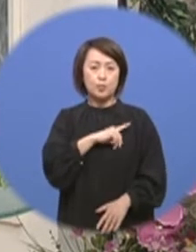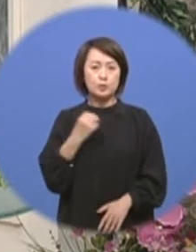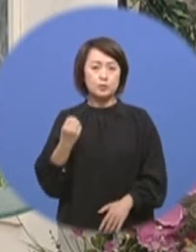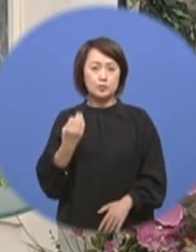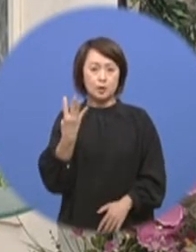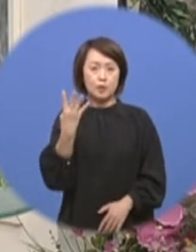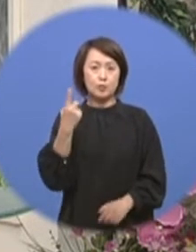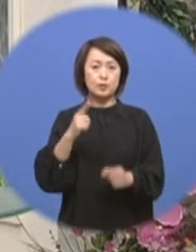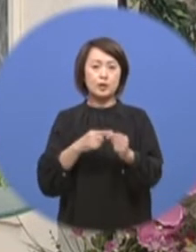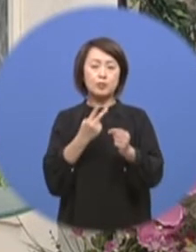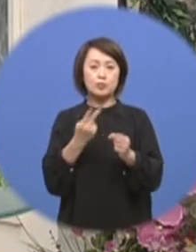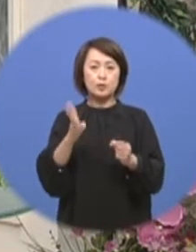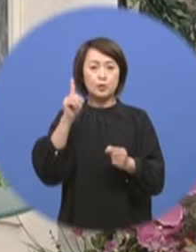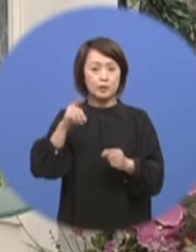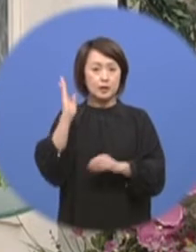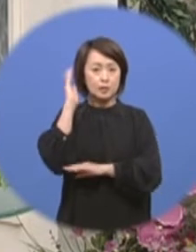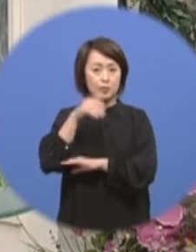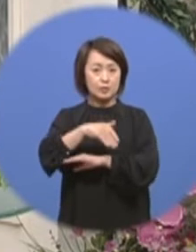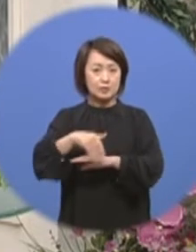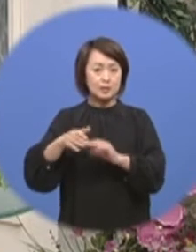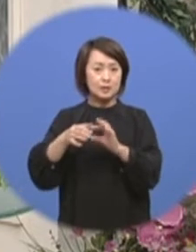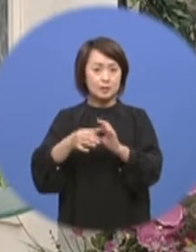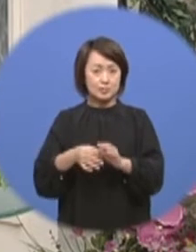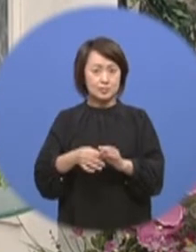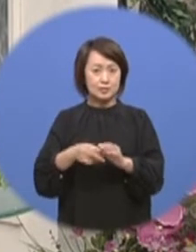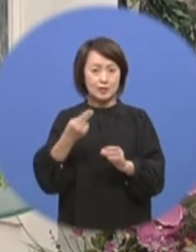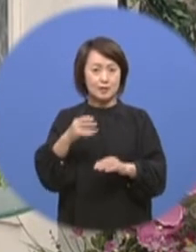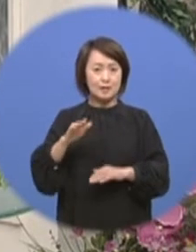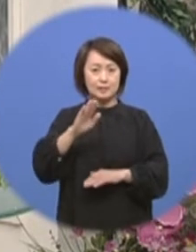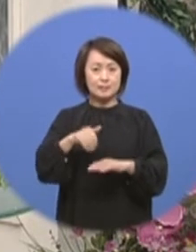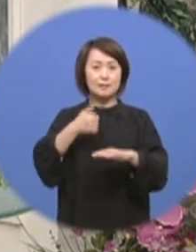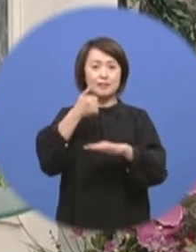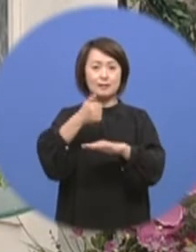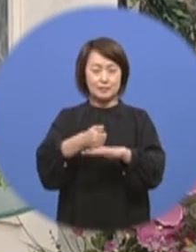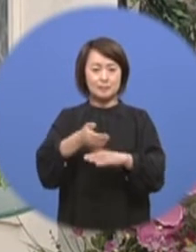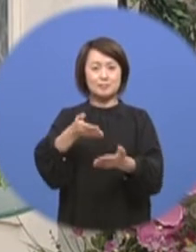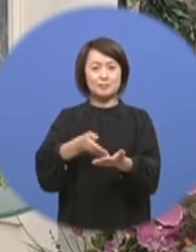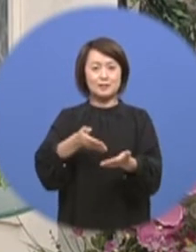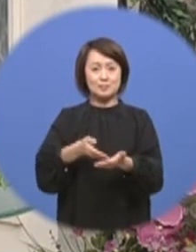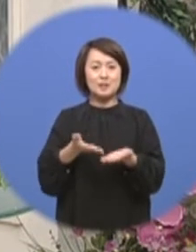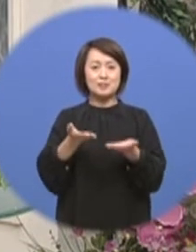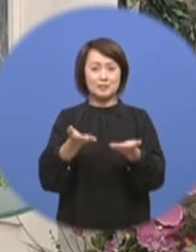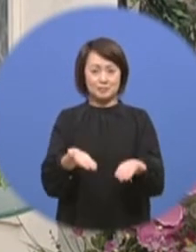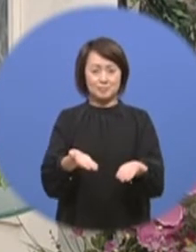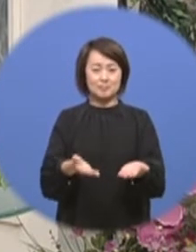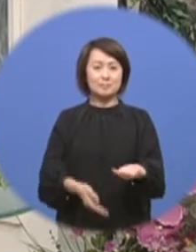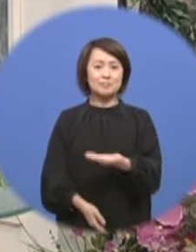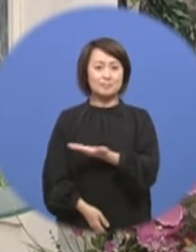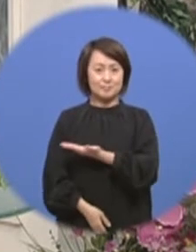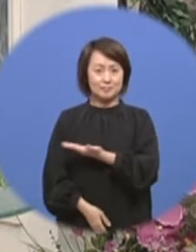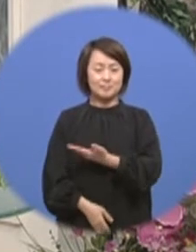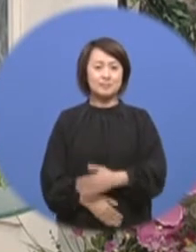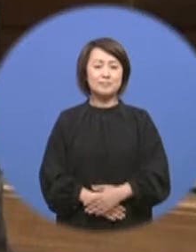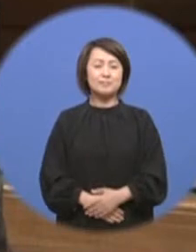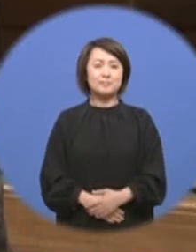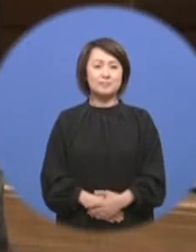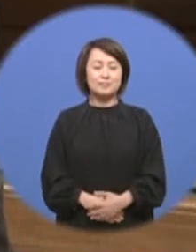例は4年度の県の施策について御坂知事にお話しいただきますこちらをご覧ください